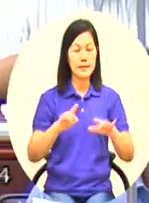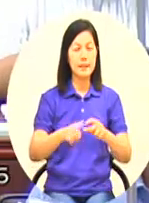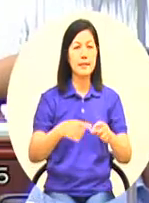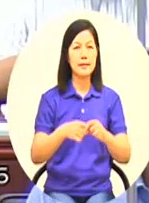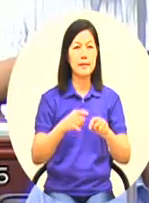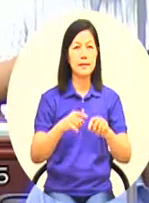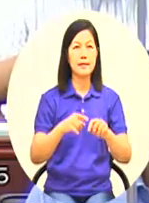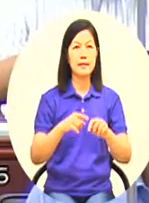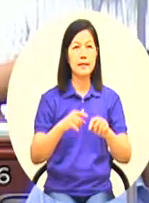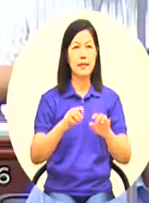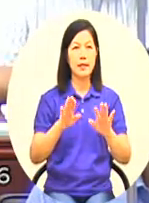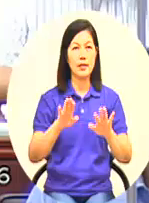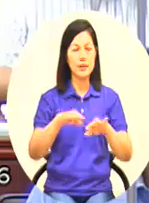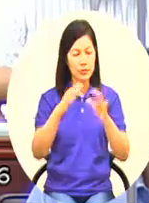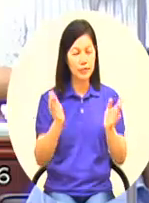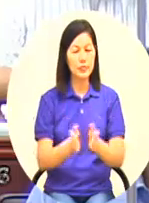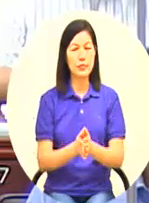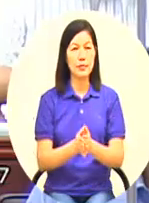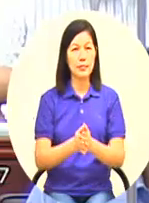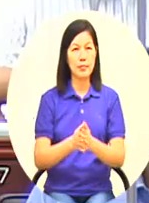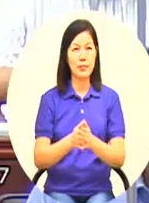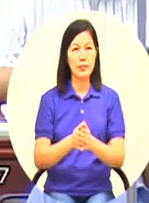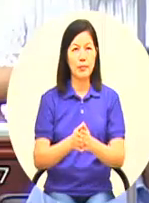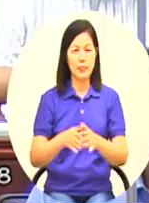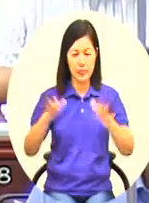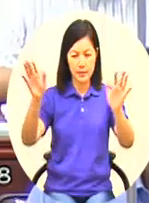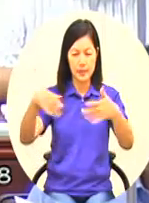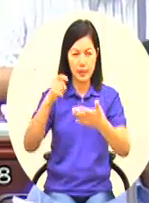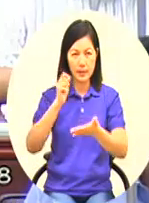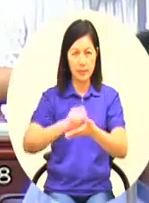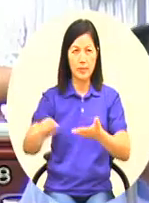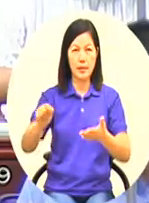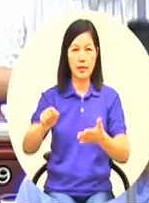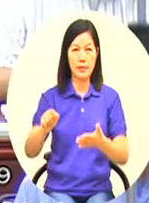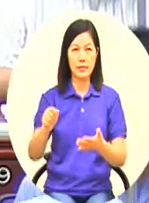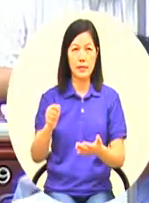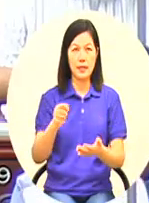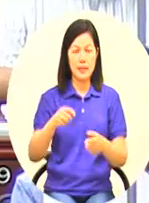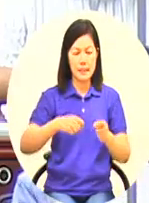部已经招标了2个案子哈，这2个案子就是